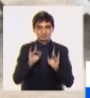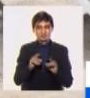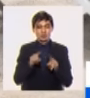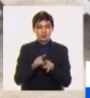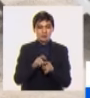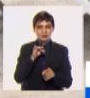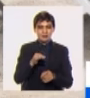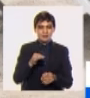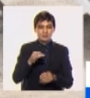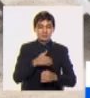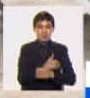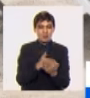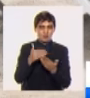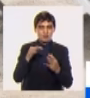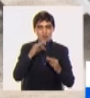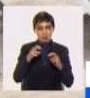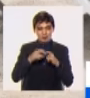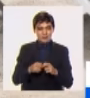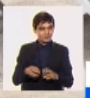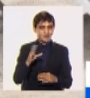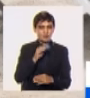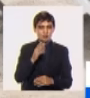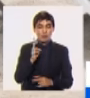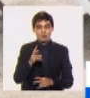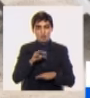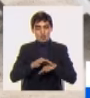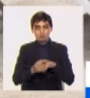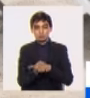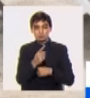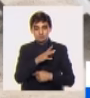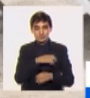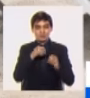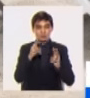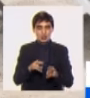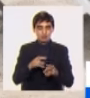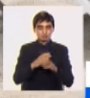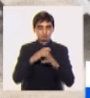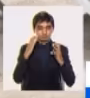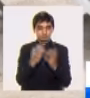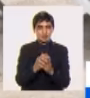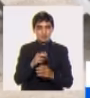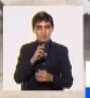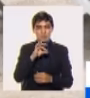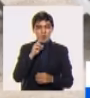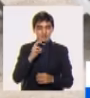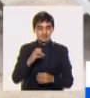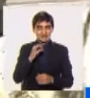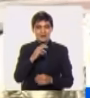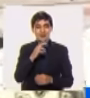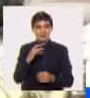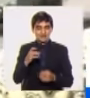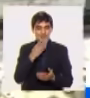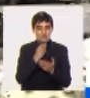замерять на протяжении всего отдыха всех у кого появятся признаки заболевания разместят специально отведенной карантинной зоне